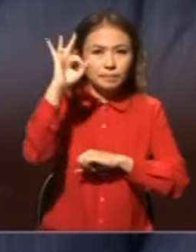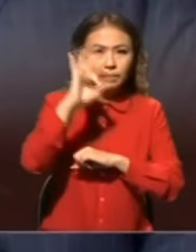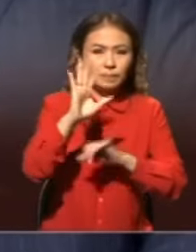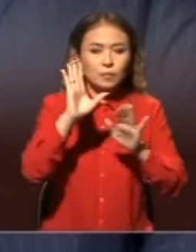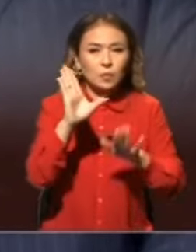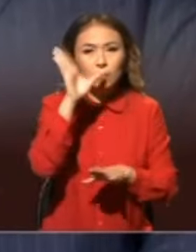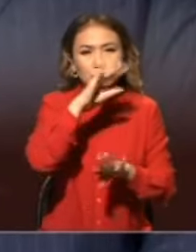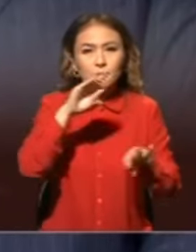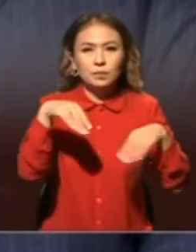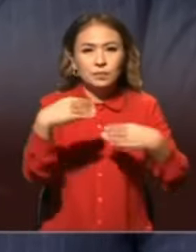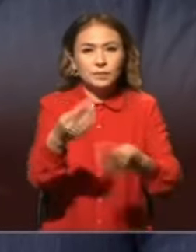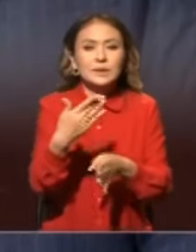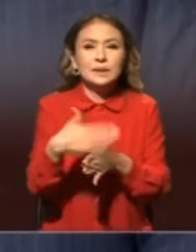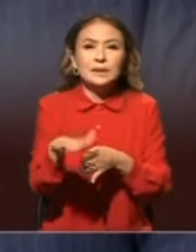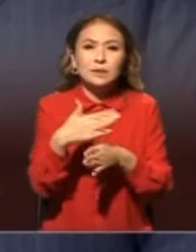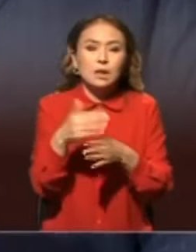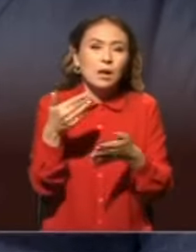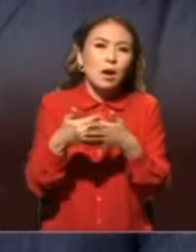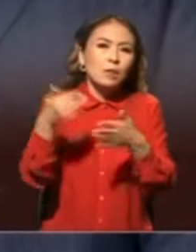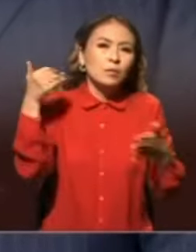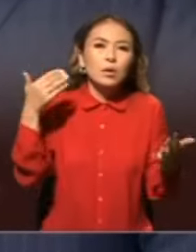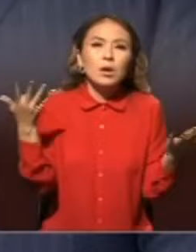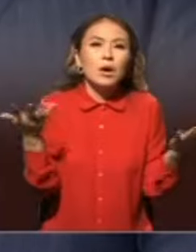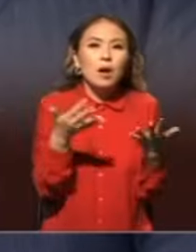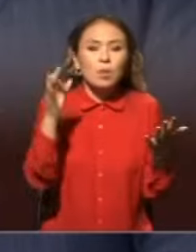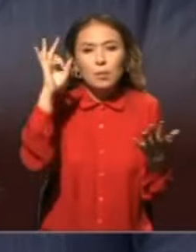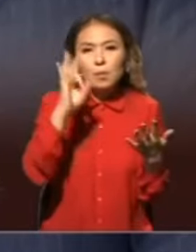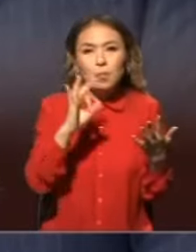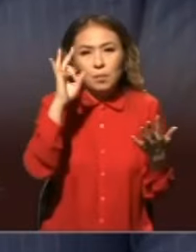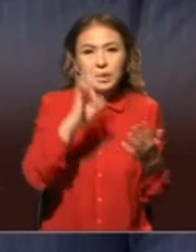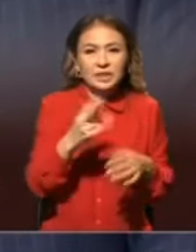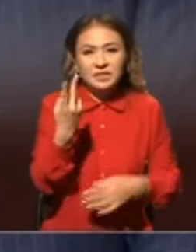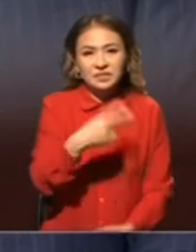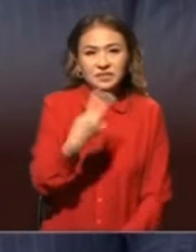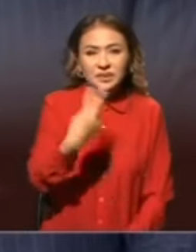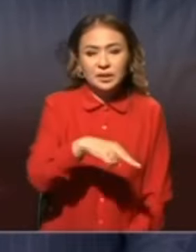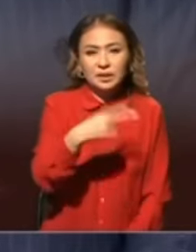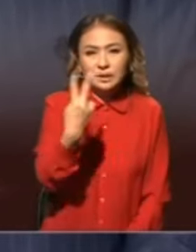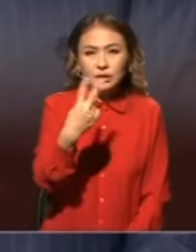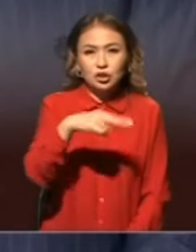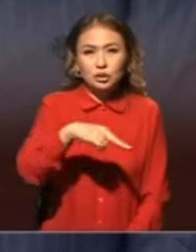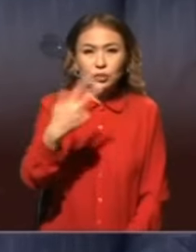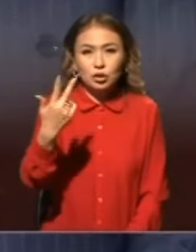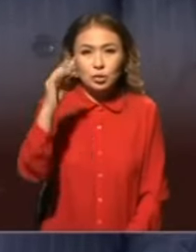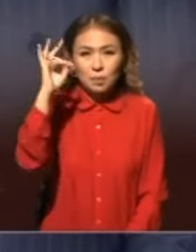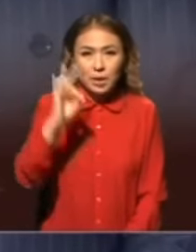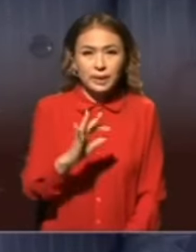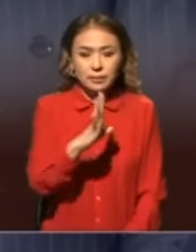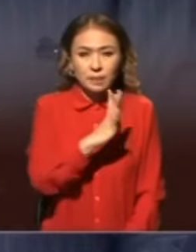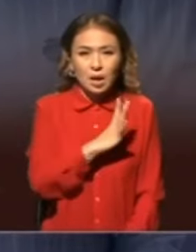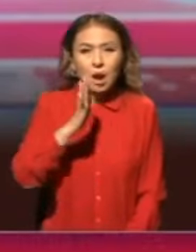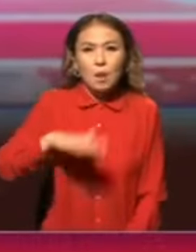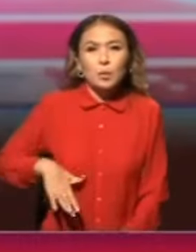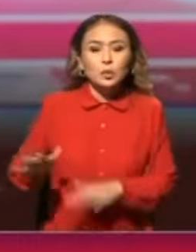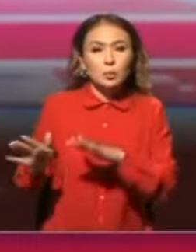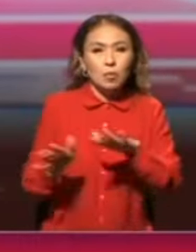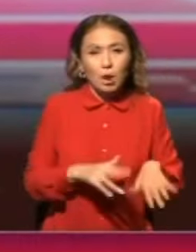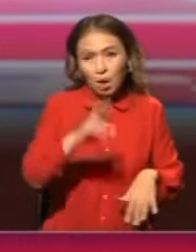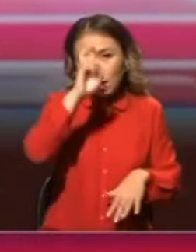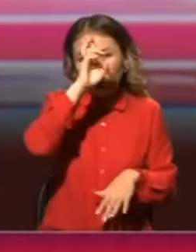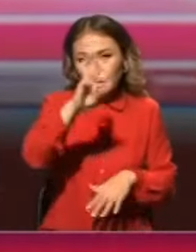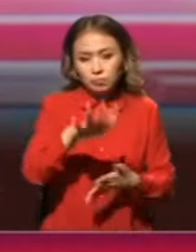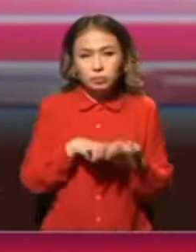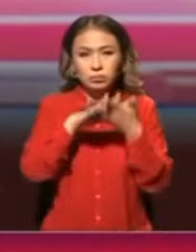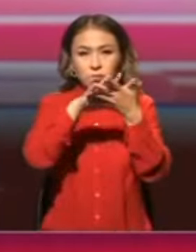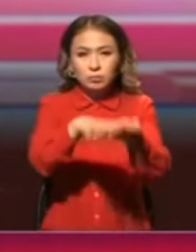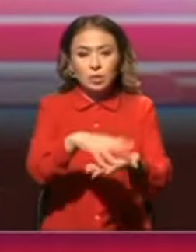ғана кредит беру мәселесі тұр. Бұған дейін қалай? Пайыз мөлшерлемесі 22-23% алады шаруа, одан кейін мемлекетке өтінім береді,